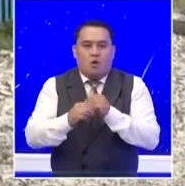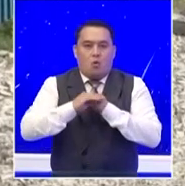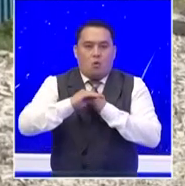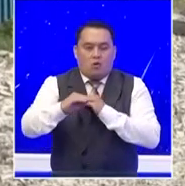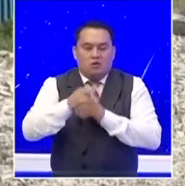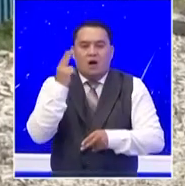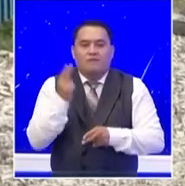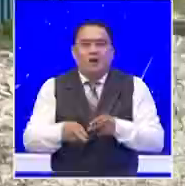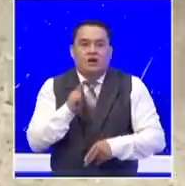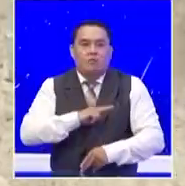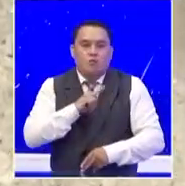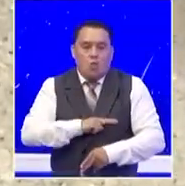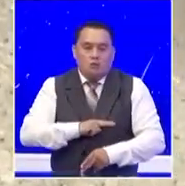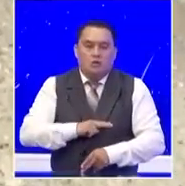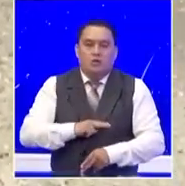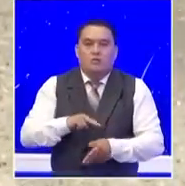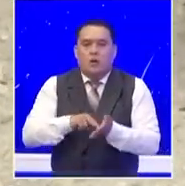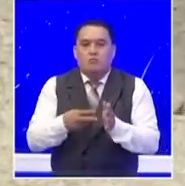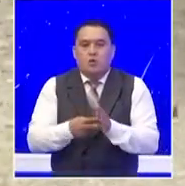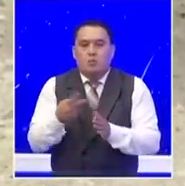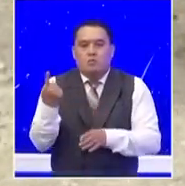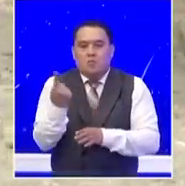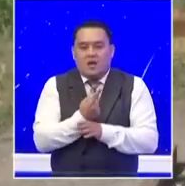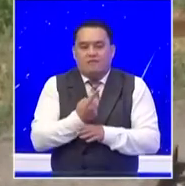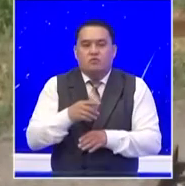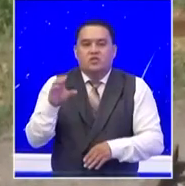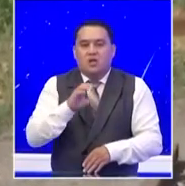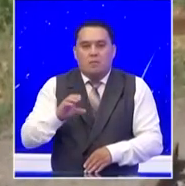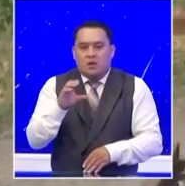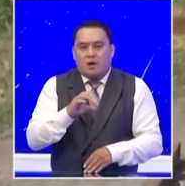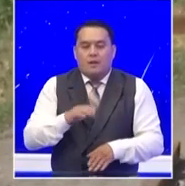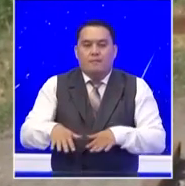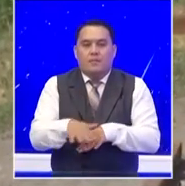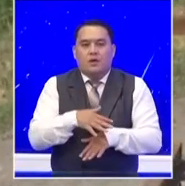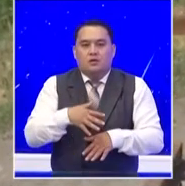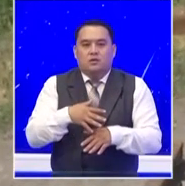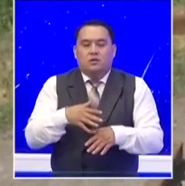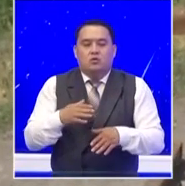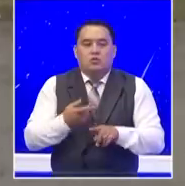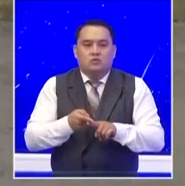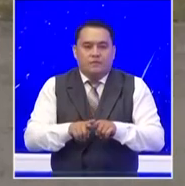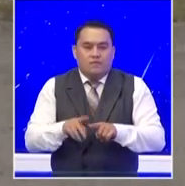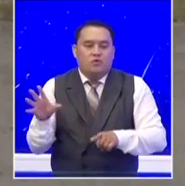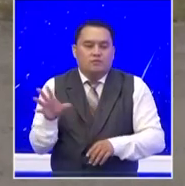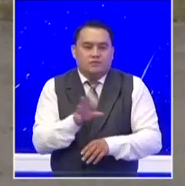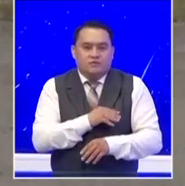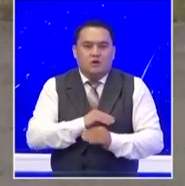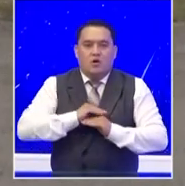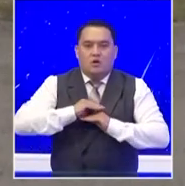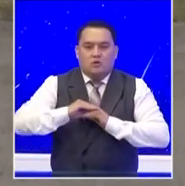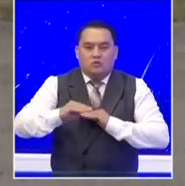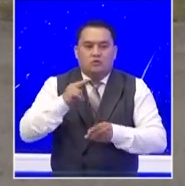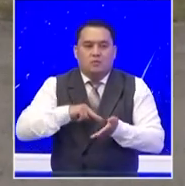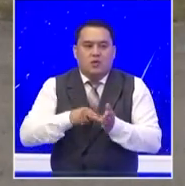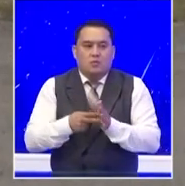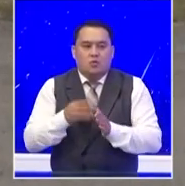По окончании дорожно-строительных работ, намеченных на первую декаду сентября, местные жители забудут про ямы и ухабы. В этом году было